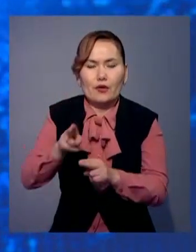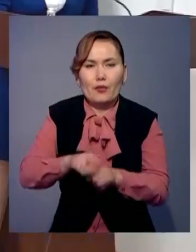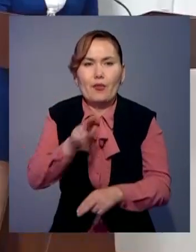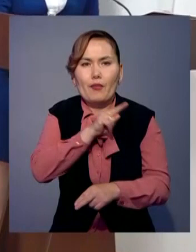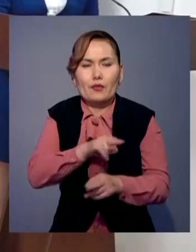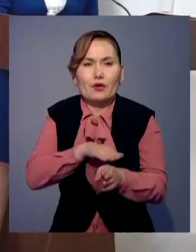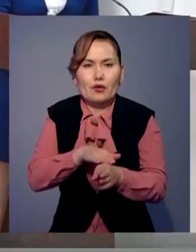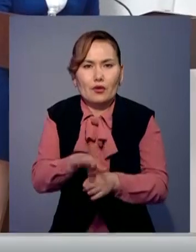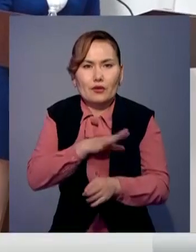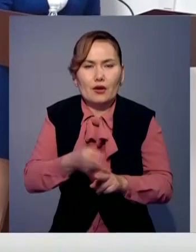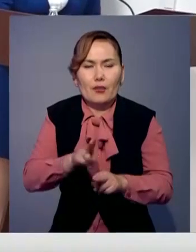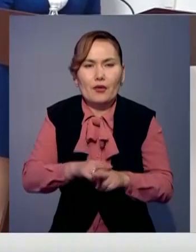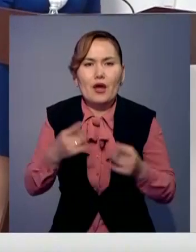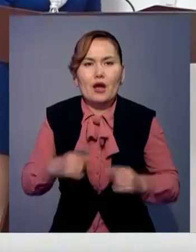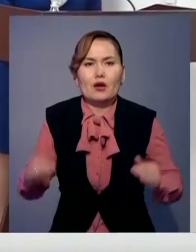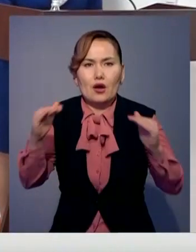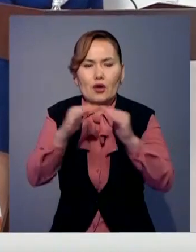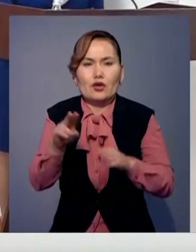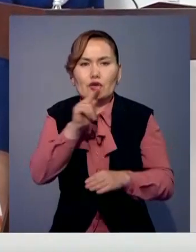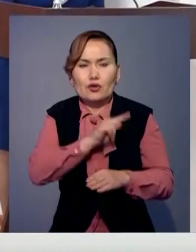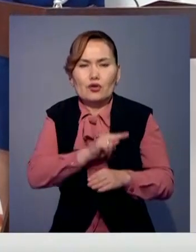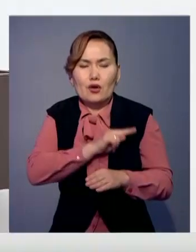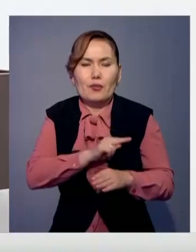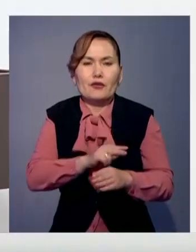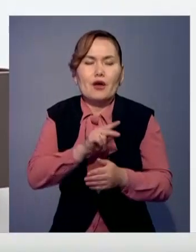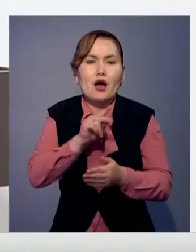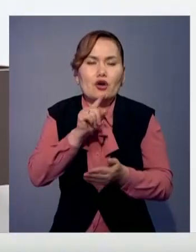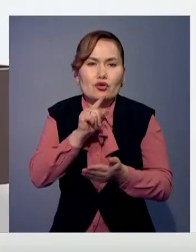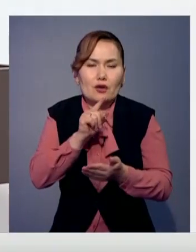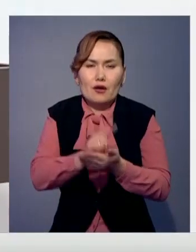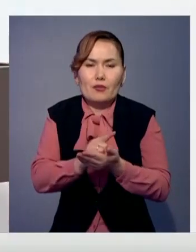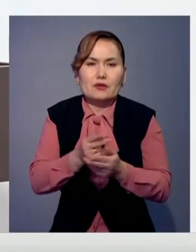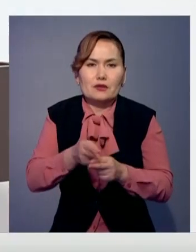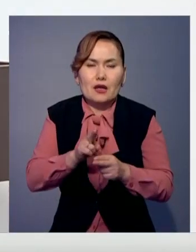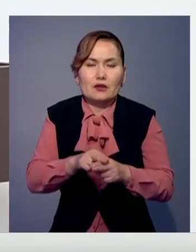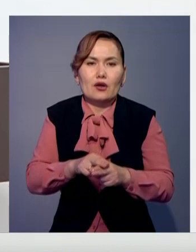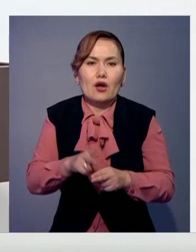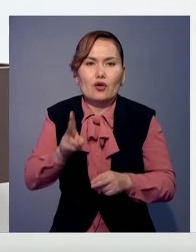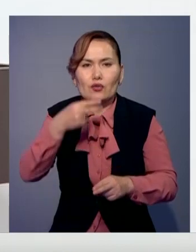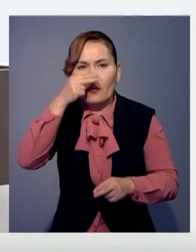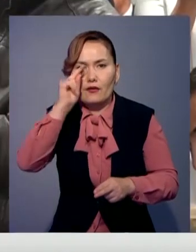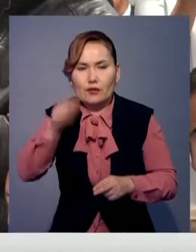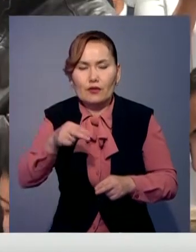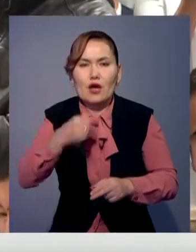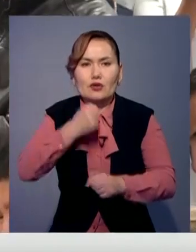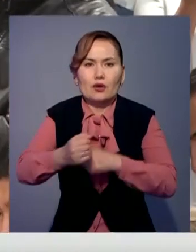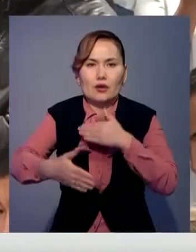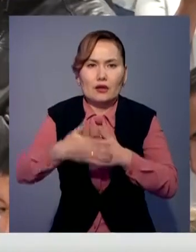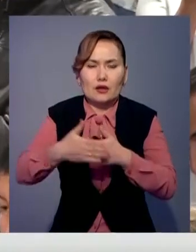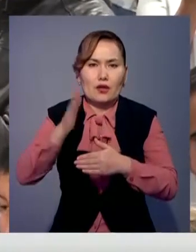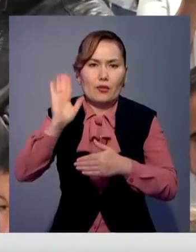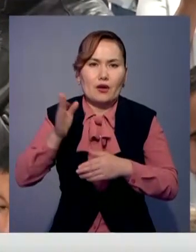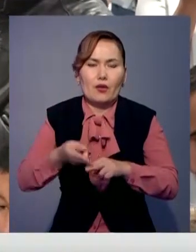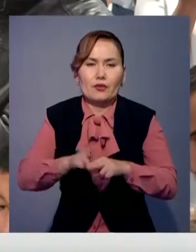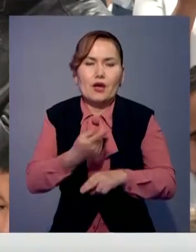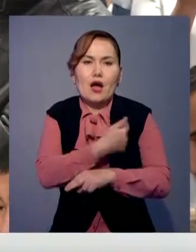жұмыстар жүргізіліп жатыр. Перзентхана жұмысына және өз міндетіне салғырттықпен қараған кінәлілердің барлығына қатаң шара қолданылады. Сонымен қатар денсаулық